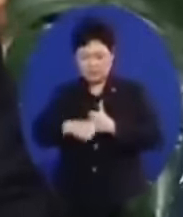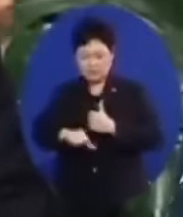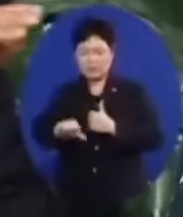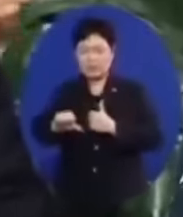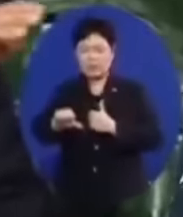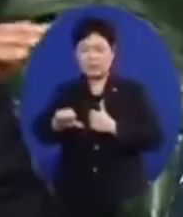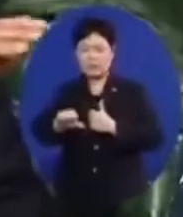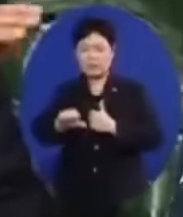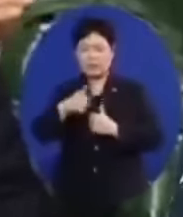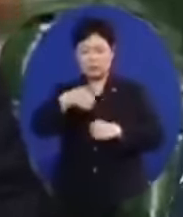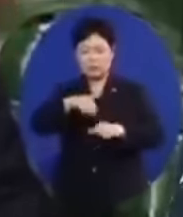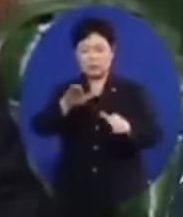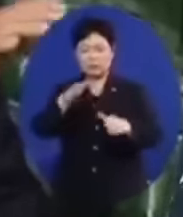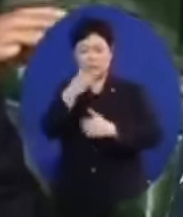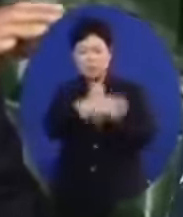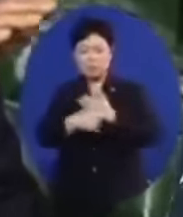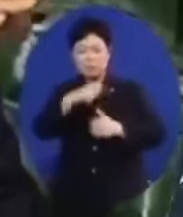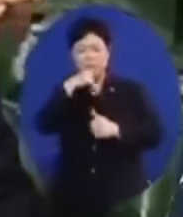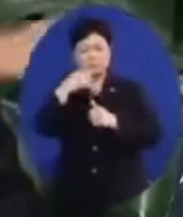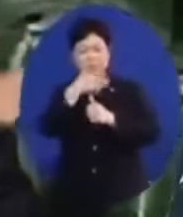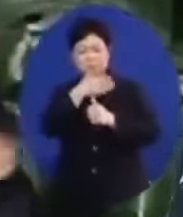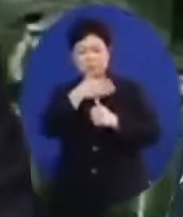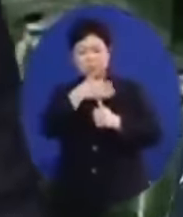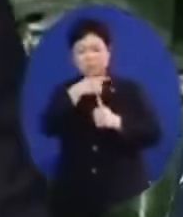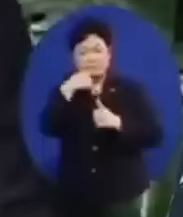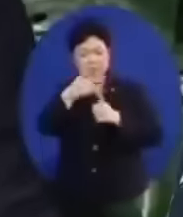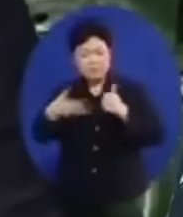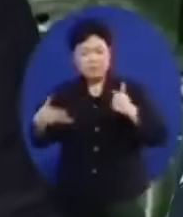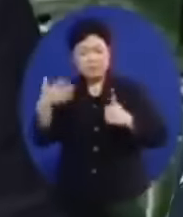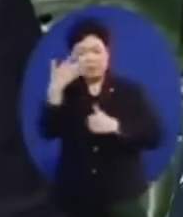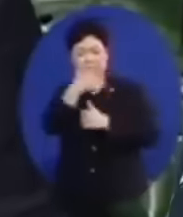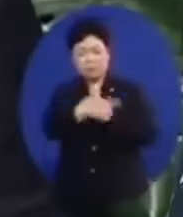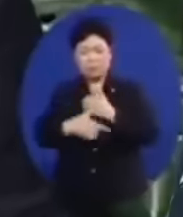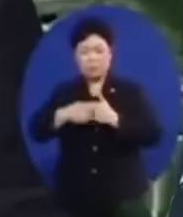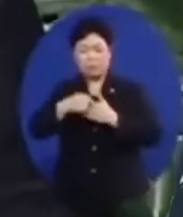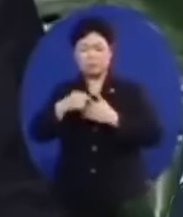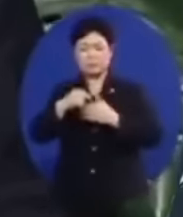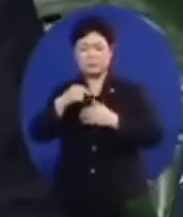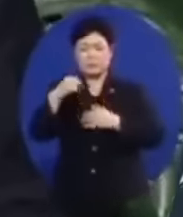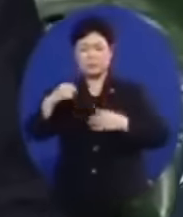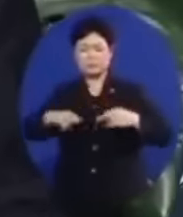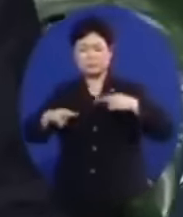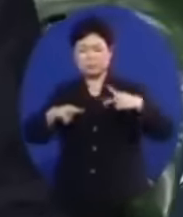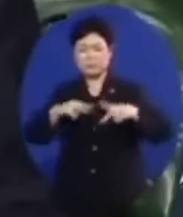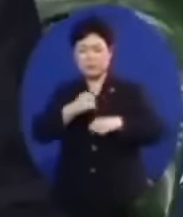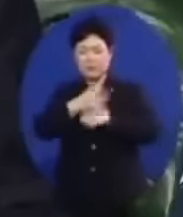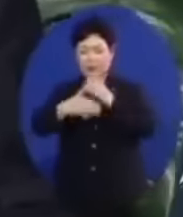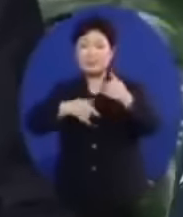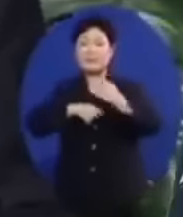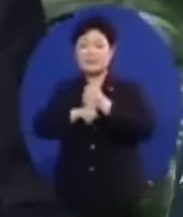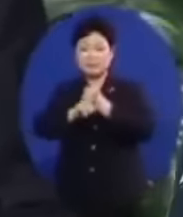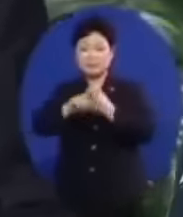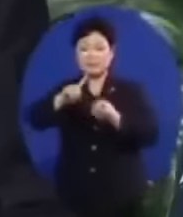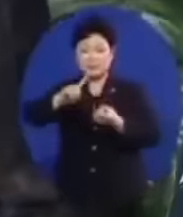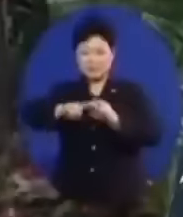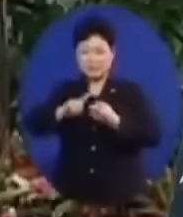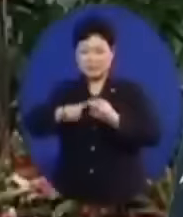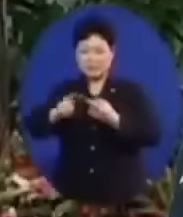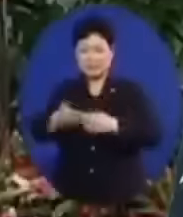보내어서 몸짓고 피 흘려 그 값 주고 여러분을 샀으니까 여러분에 대한 하나님의 뜻은